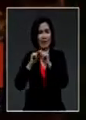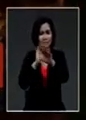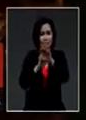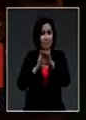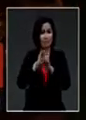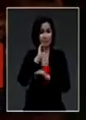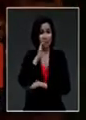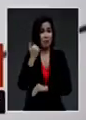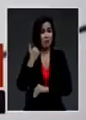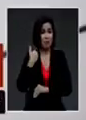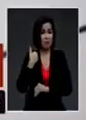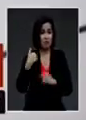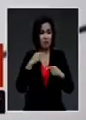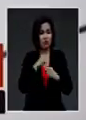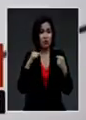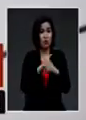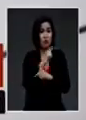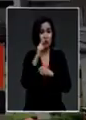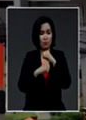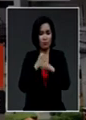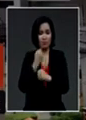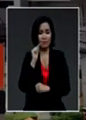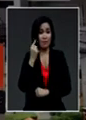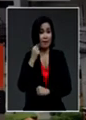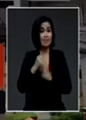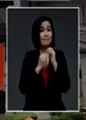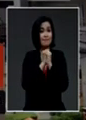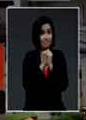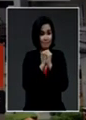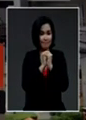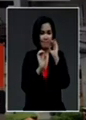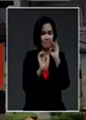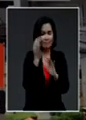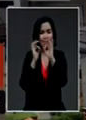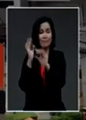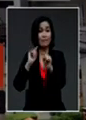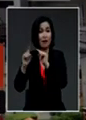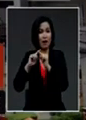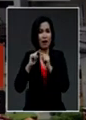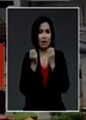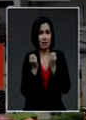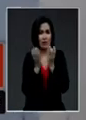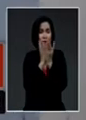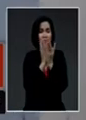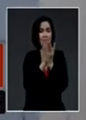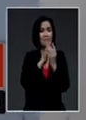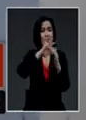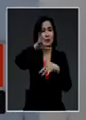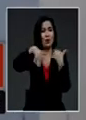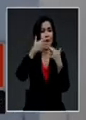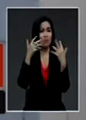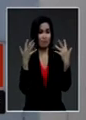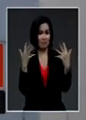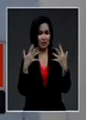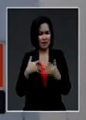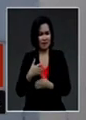าษเงินกระดาษทองในช่วงเทศกาลตรุษจีนเนี่ยไม่กระทบค่าฝุ่นละอองในอากาศนะครับ ไม่กระทบหรอ หลายคนกังวลว่า